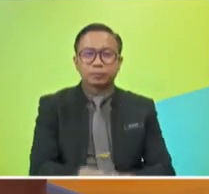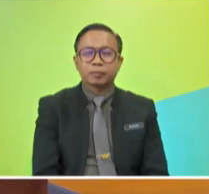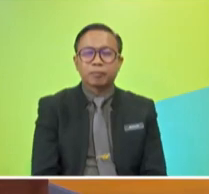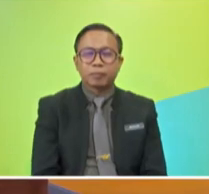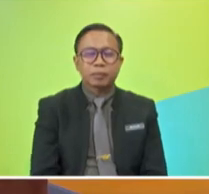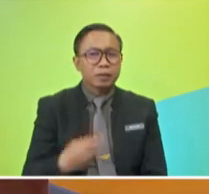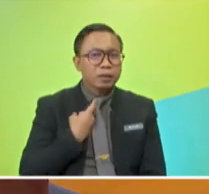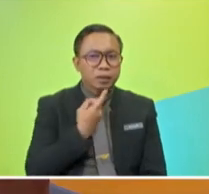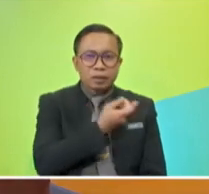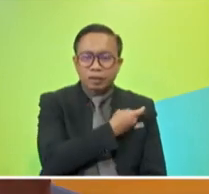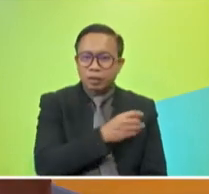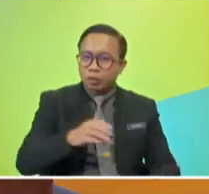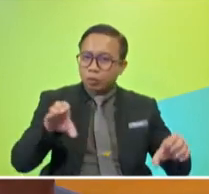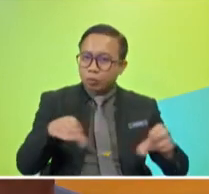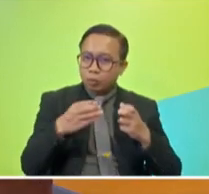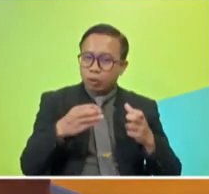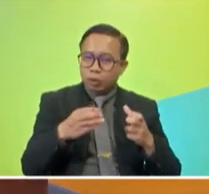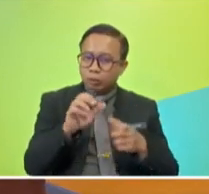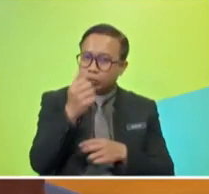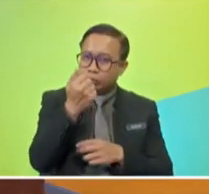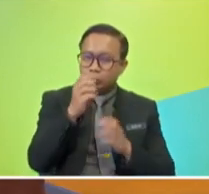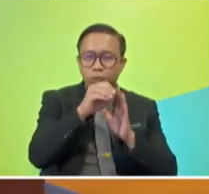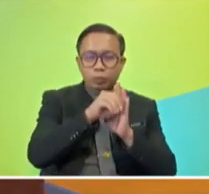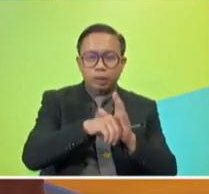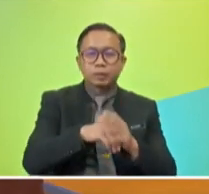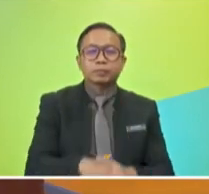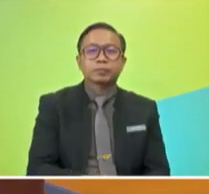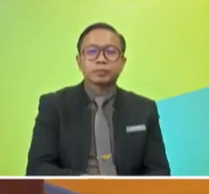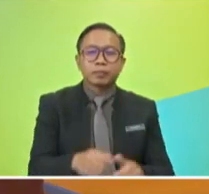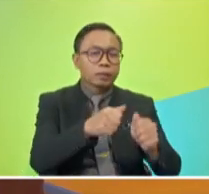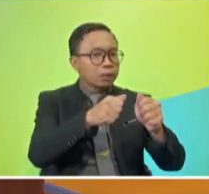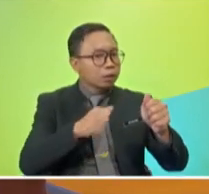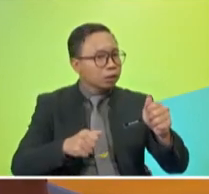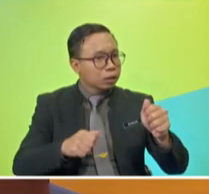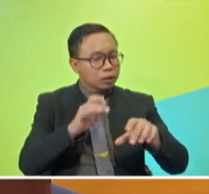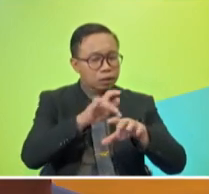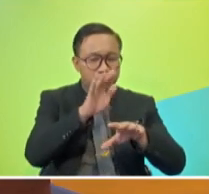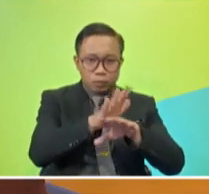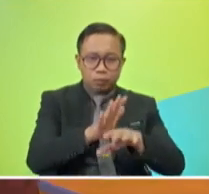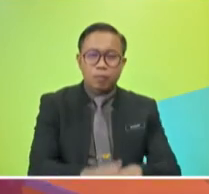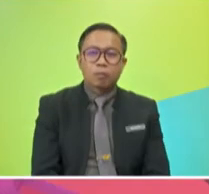kita melaksanakan 10 menit mengelakkan ini